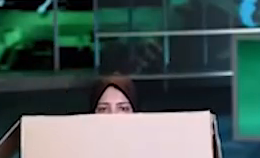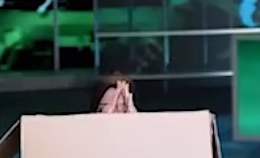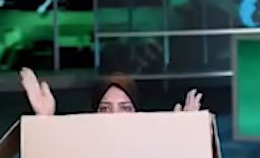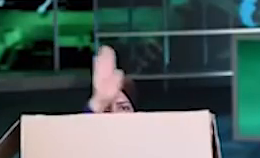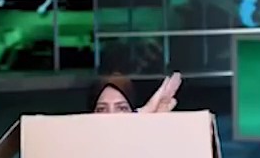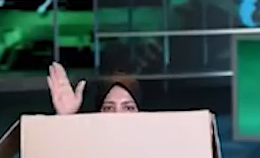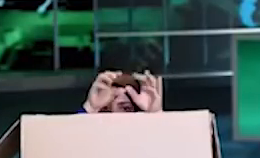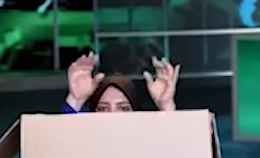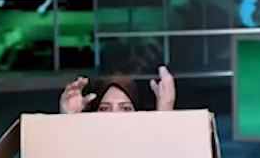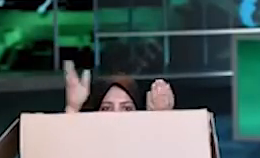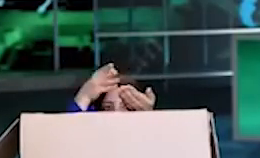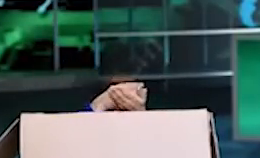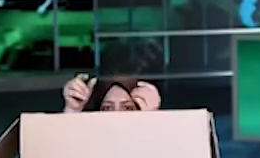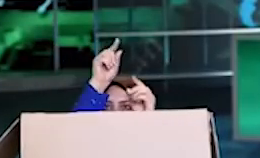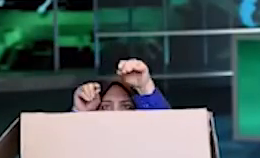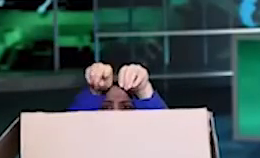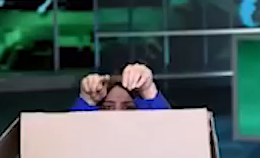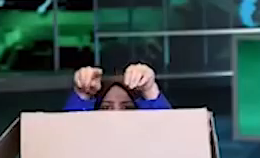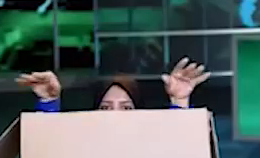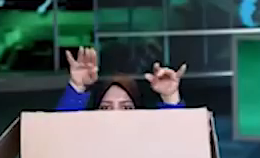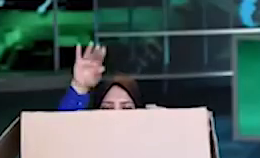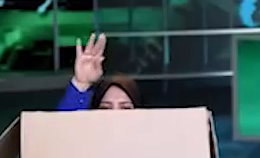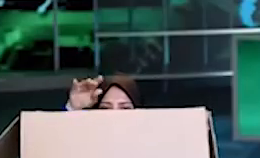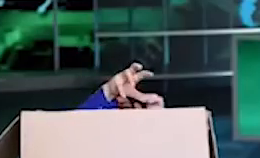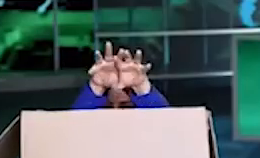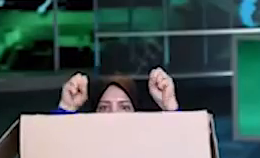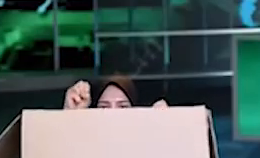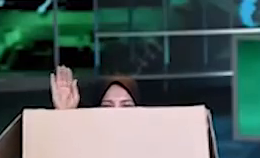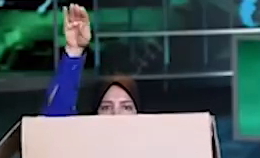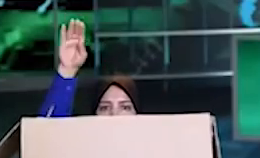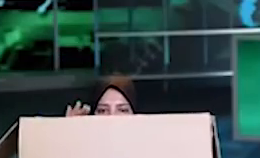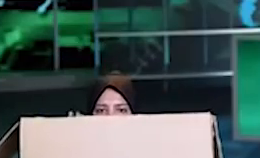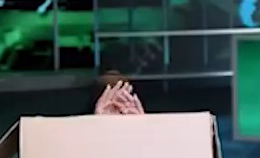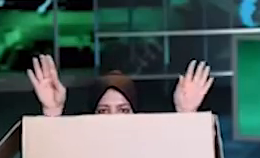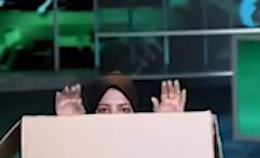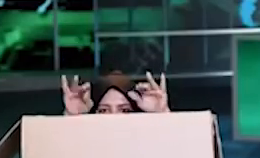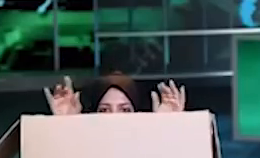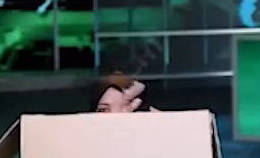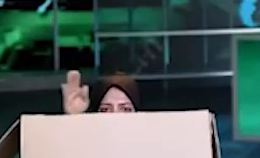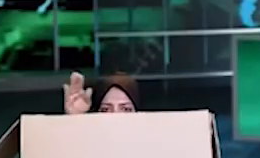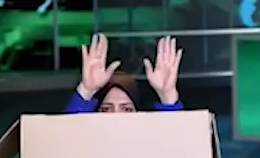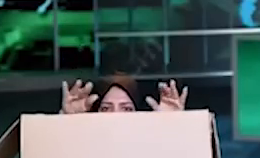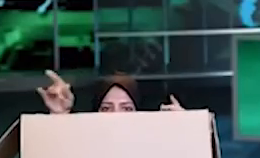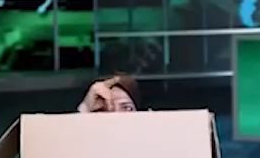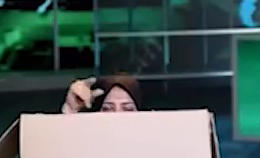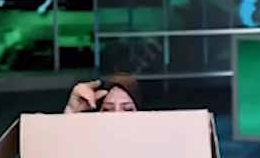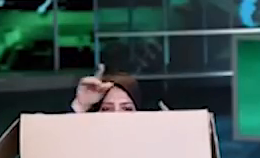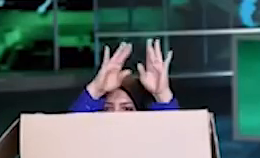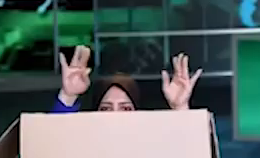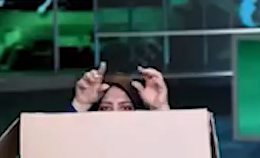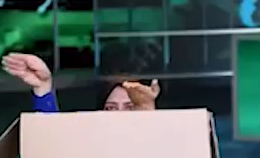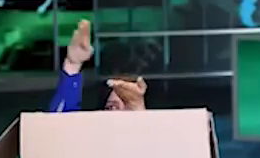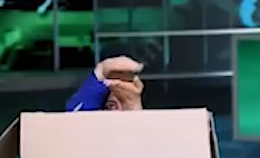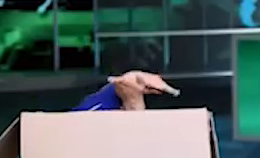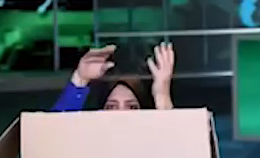شدن، ممنوعیت تولید آجرهای سوراخدار برای جلوگیری از تجاوز به ساختمان و تخریب و سانسور هر